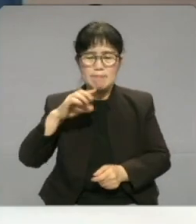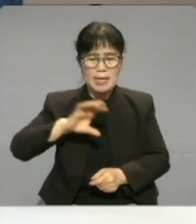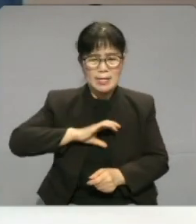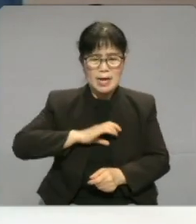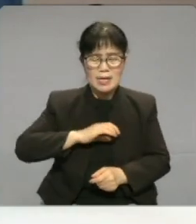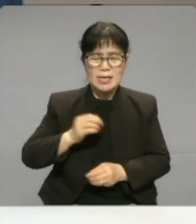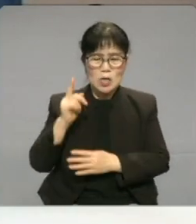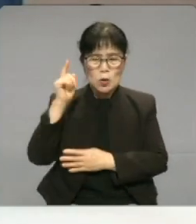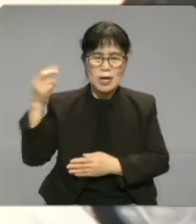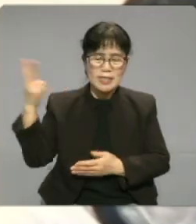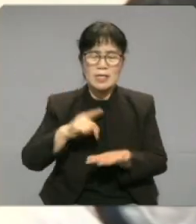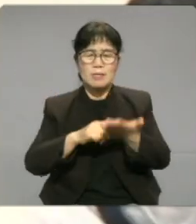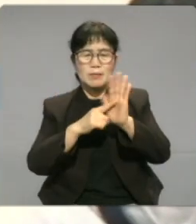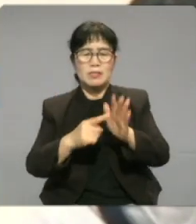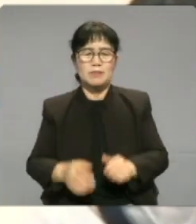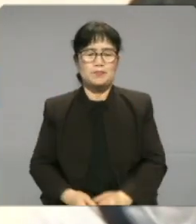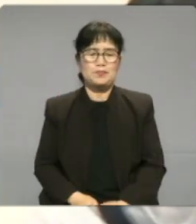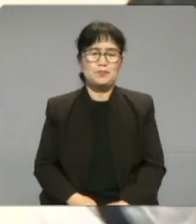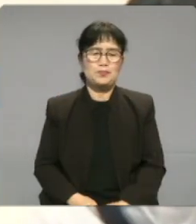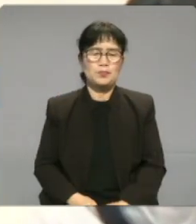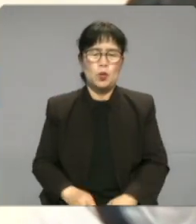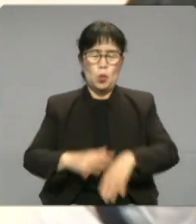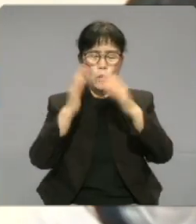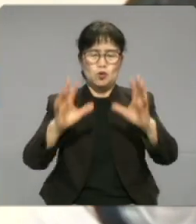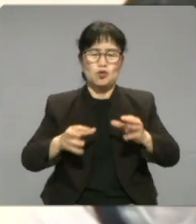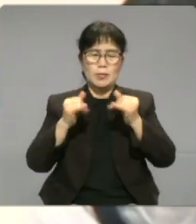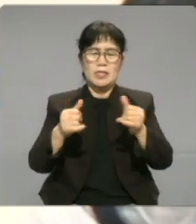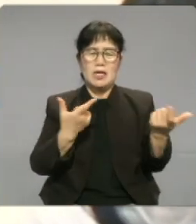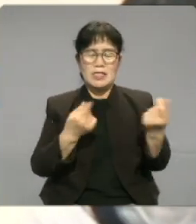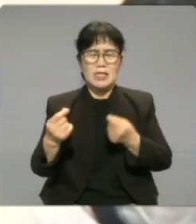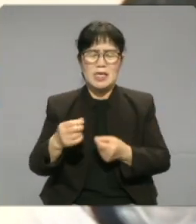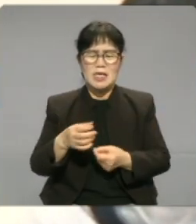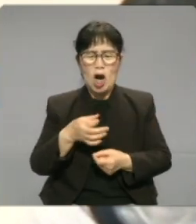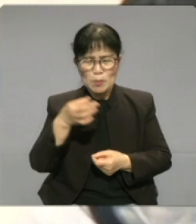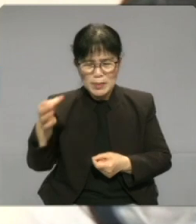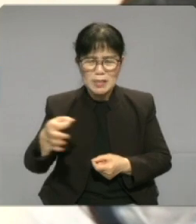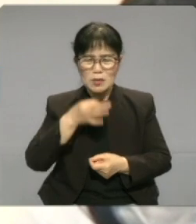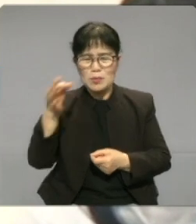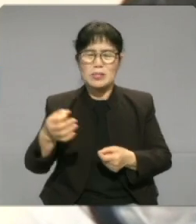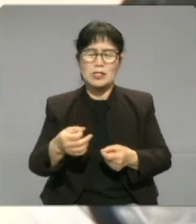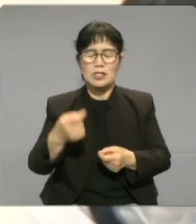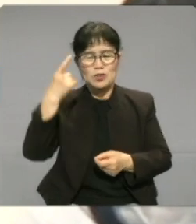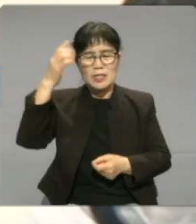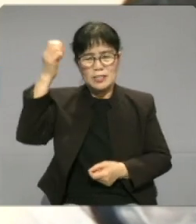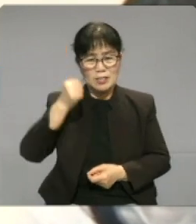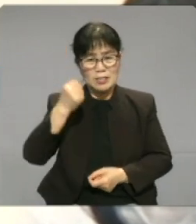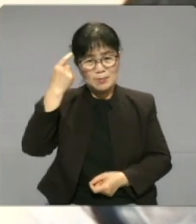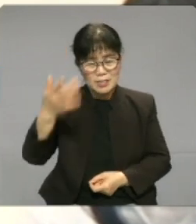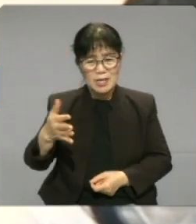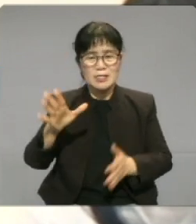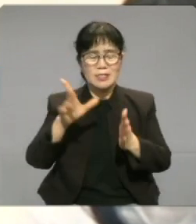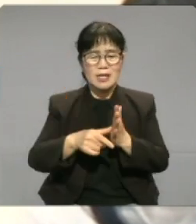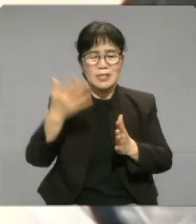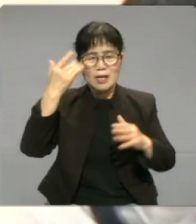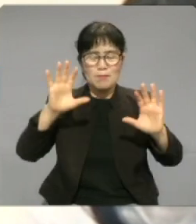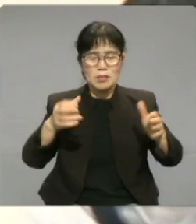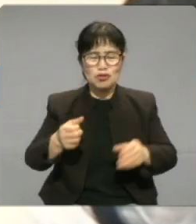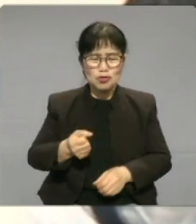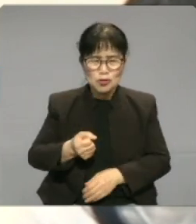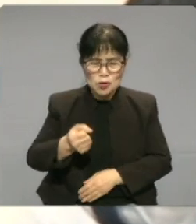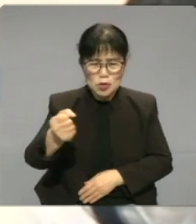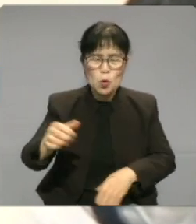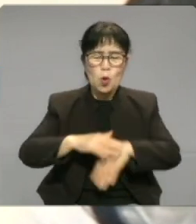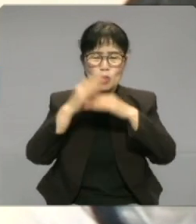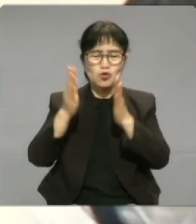각오입니다. 같이 영미를 외치는 순간을 기억하십니까? 그때 대한민국 컬링은 온